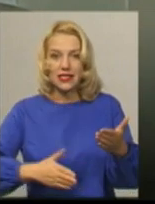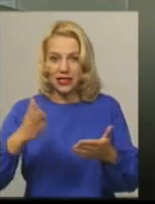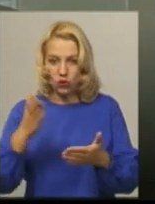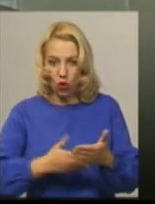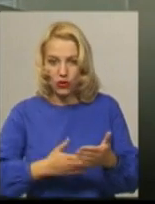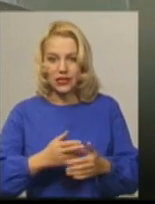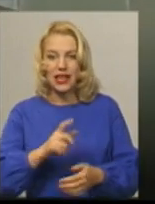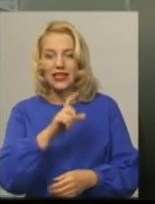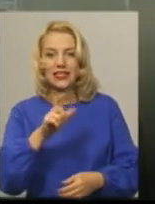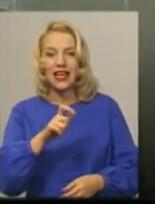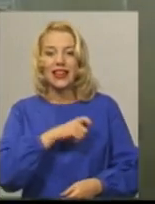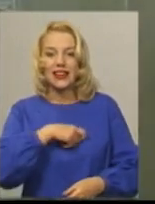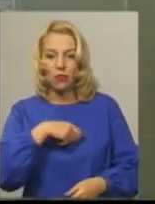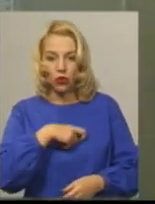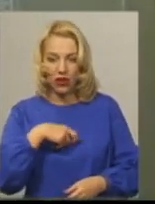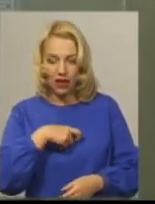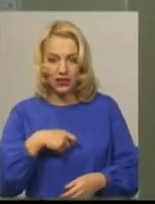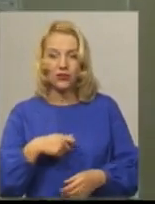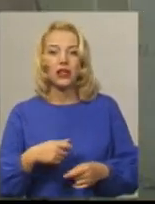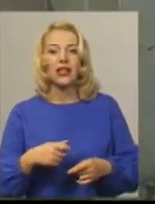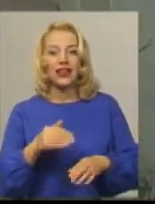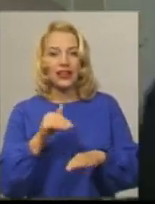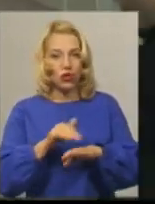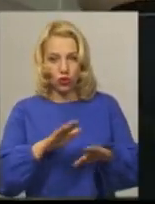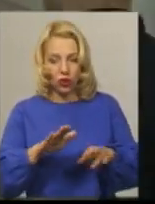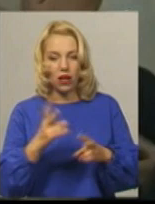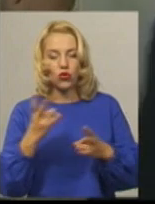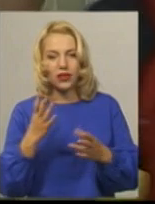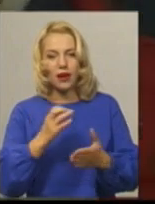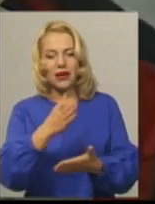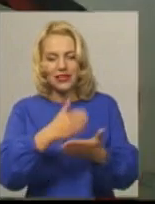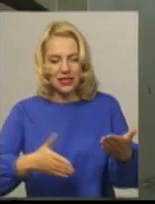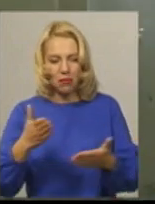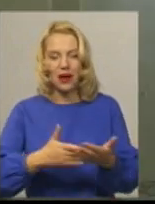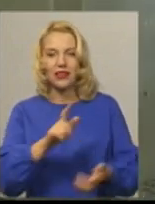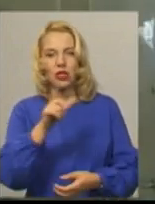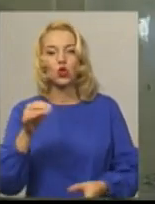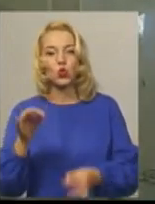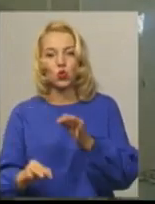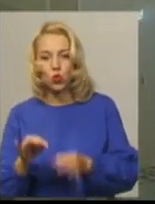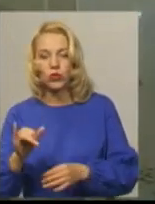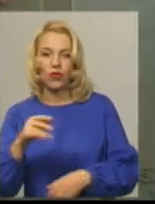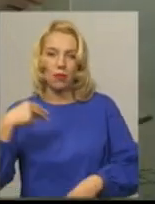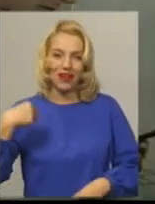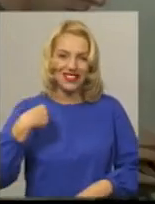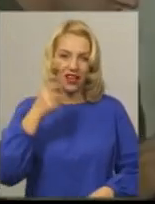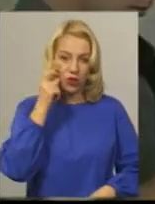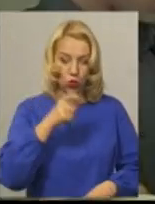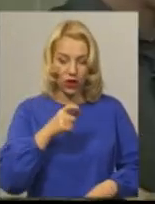суддів. Бо у суддів лишилися ж недоторканність. І з президента України. А